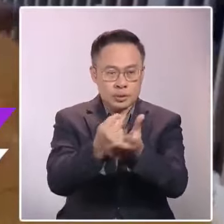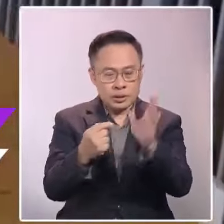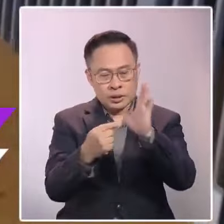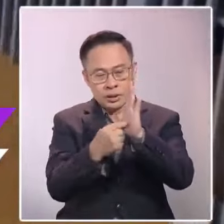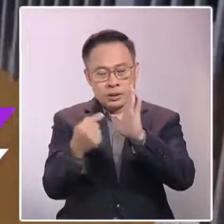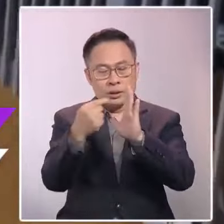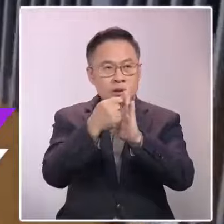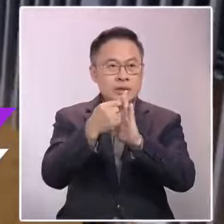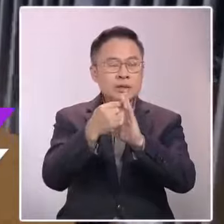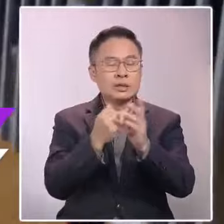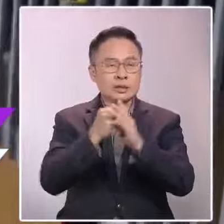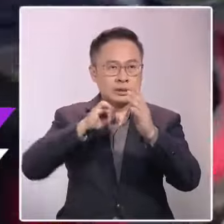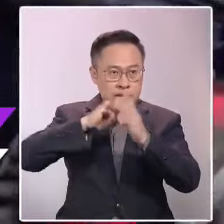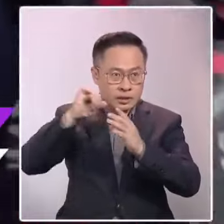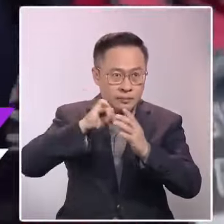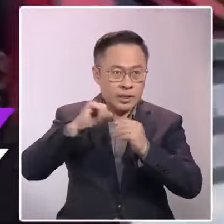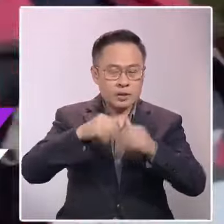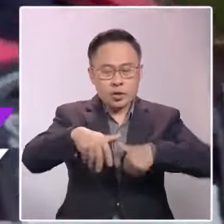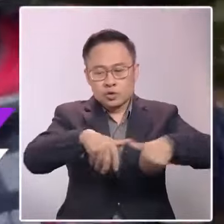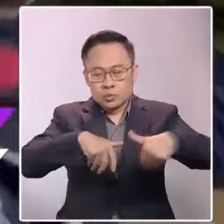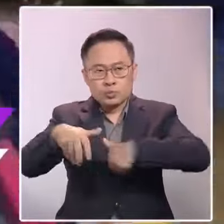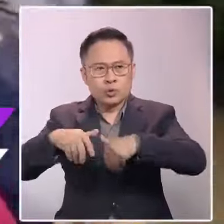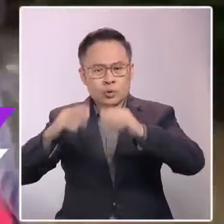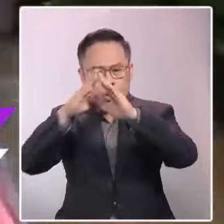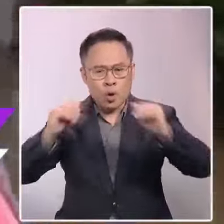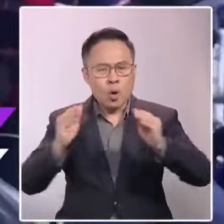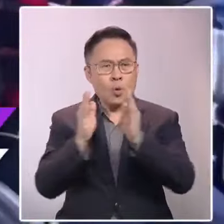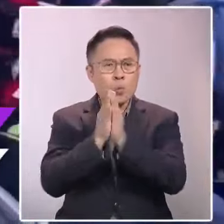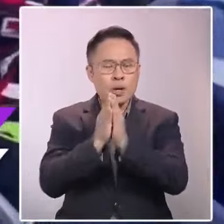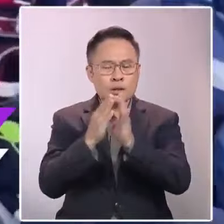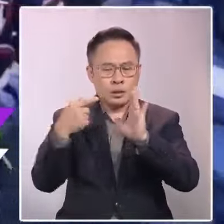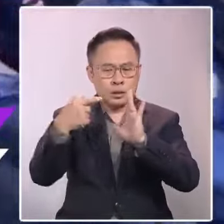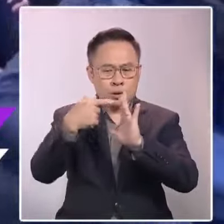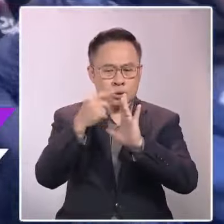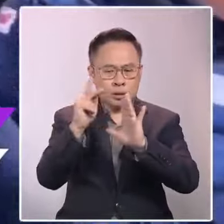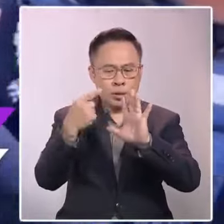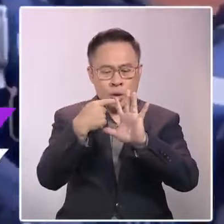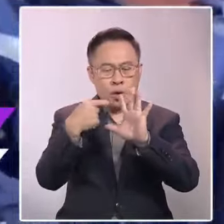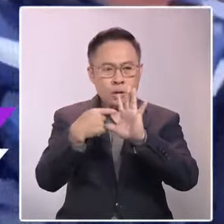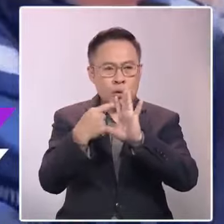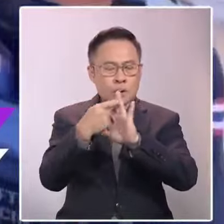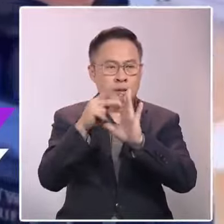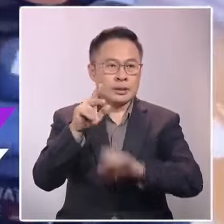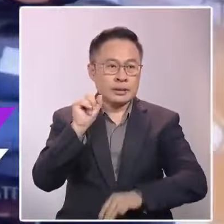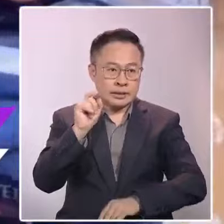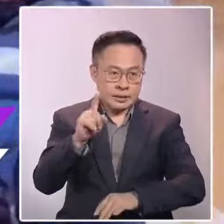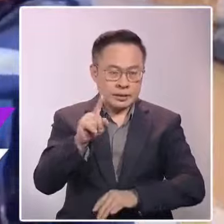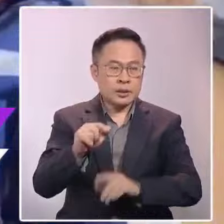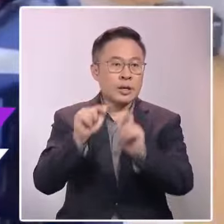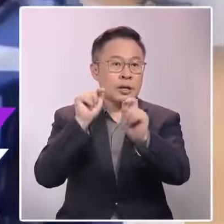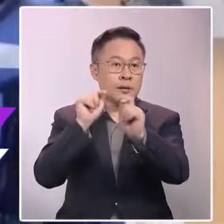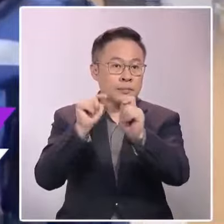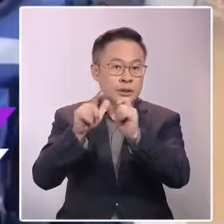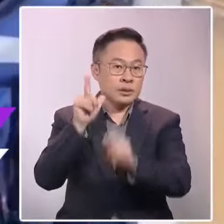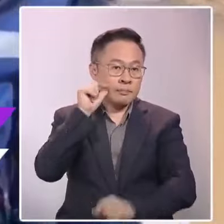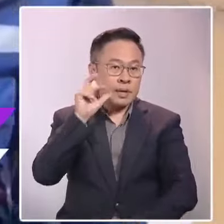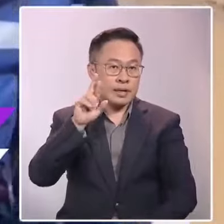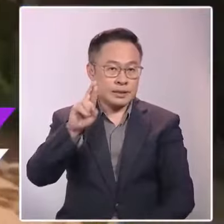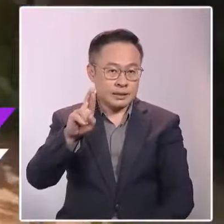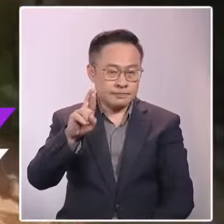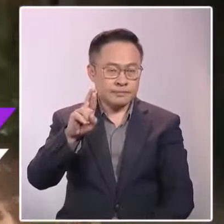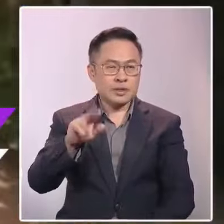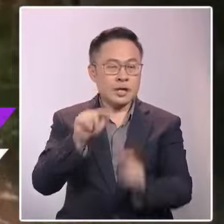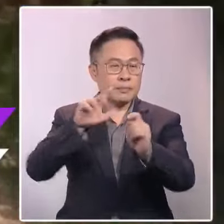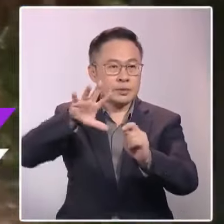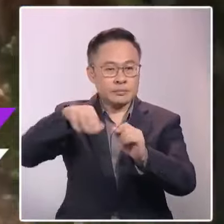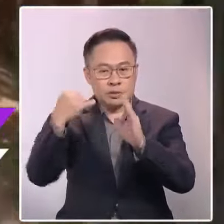ราชอุทิศซอย8แล้วก็ซอยอื่นๆในตำบลวัดเกาะเกตแล้วก็ในพื้นที่ทางคู่ขนานของอำเภอแม่ริมนะคะแล้วก็อำเภอเ